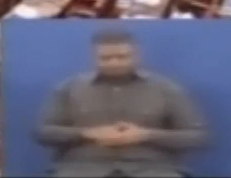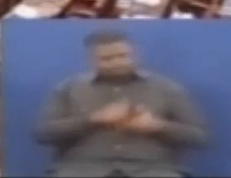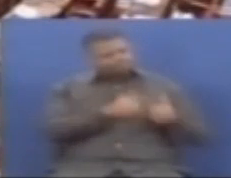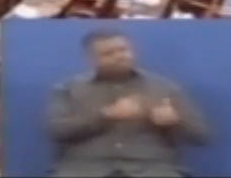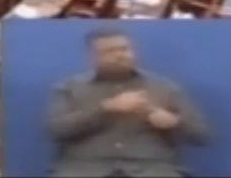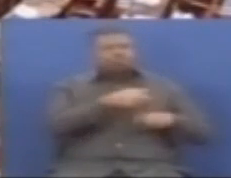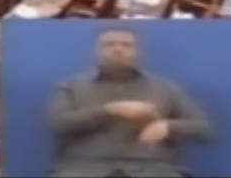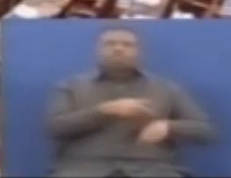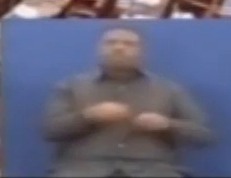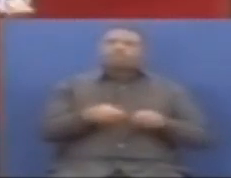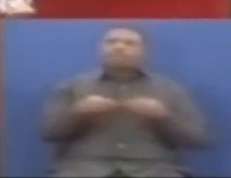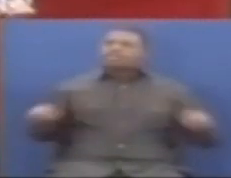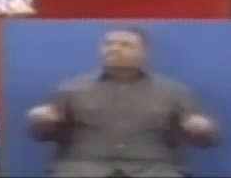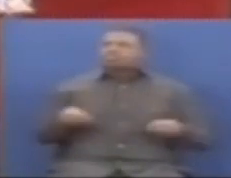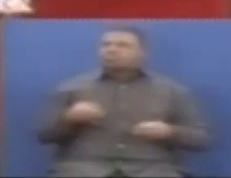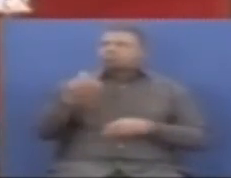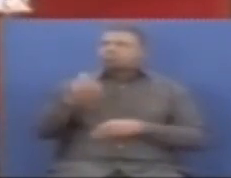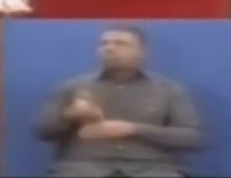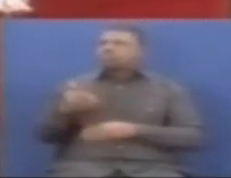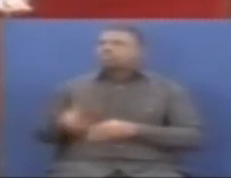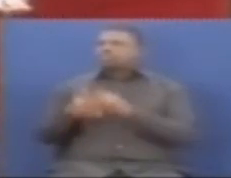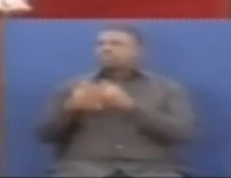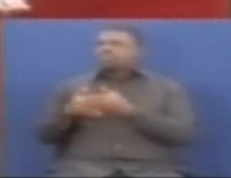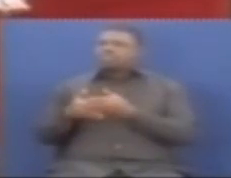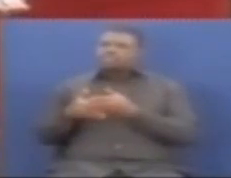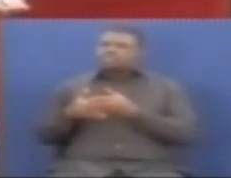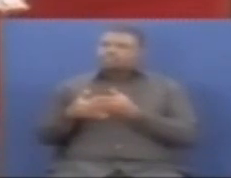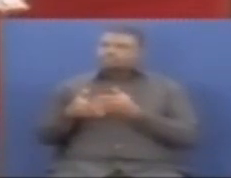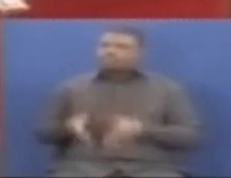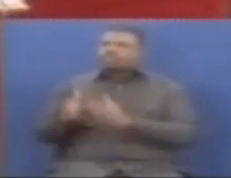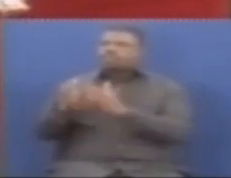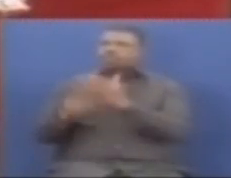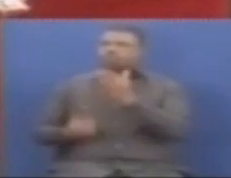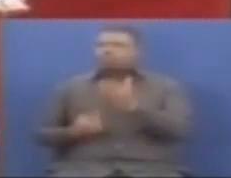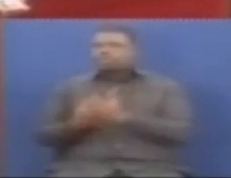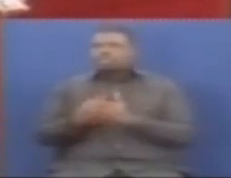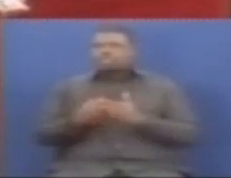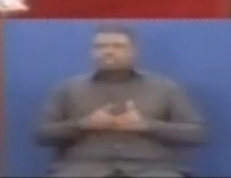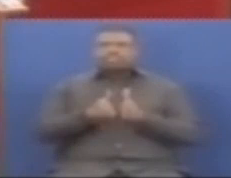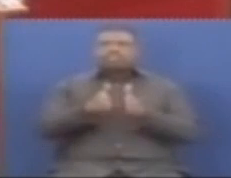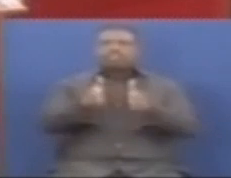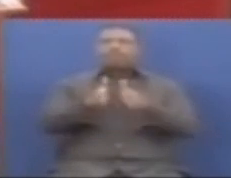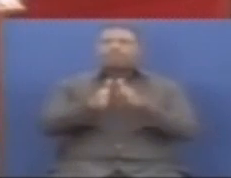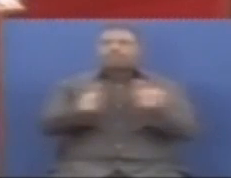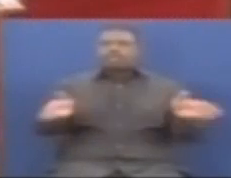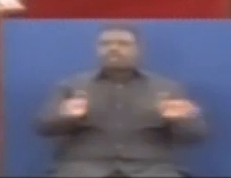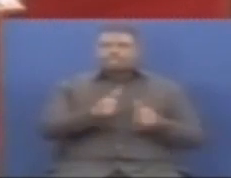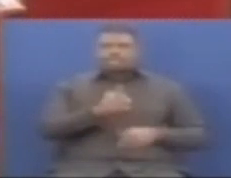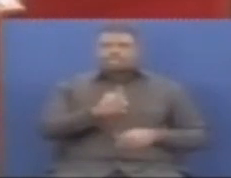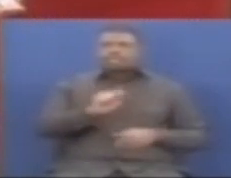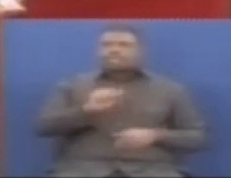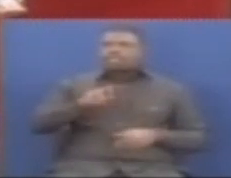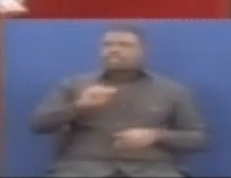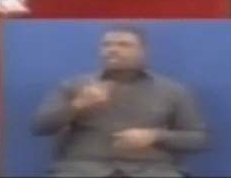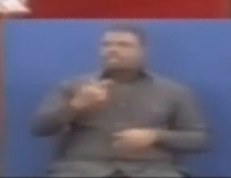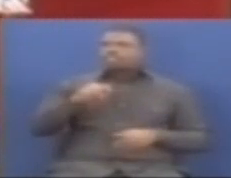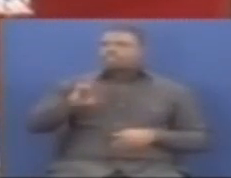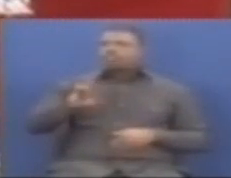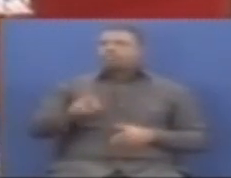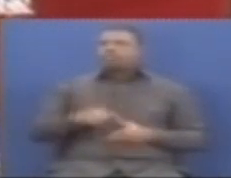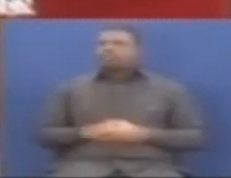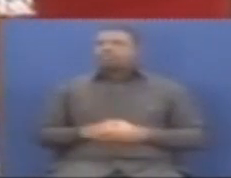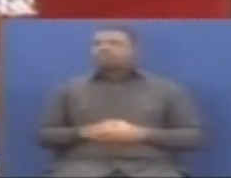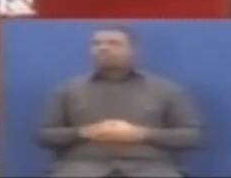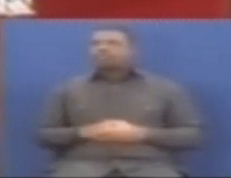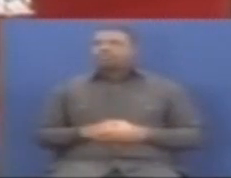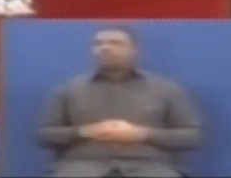Ziba Manonga, Puge Ziba Manonga kwa kiwango cha lami, angalau ianzie